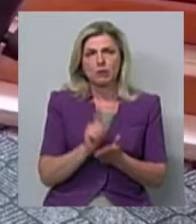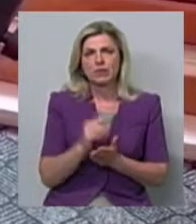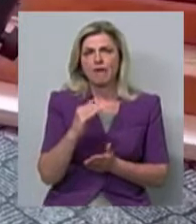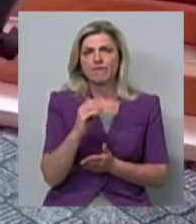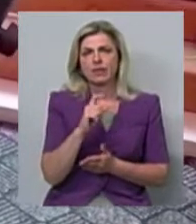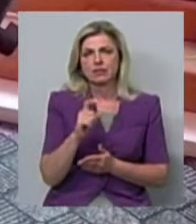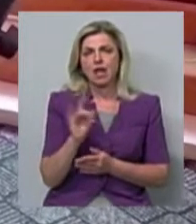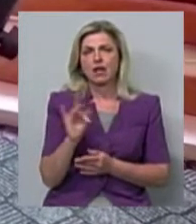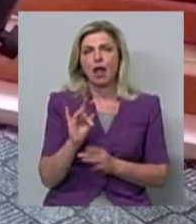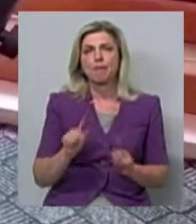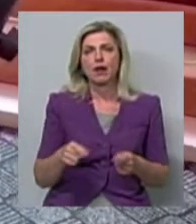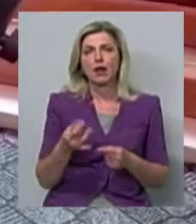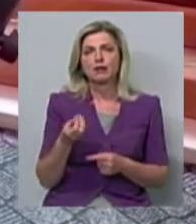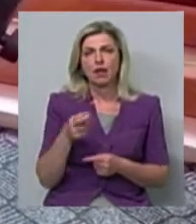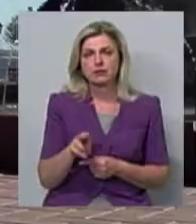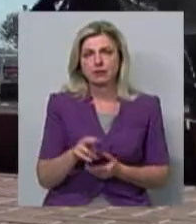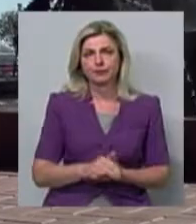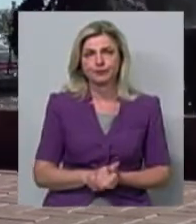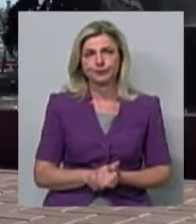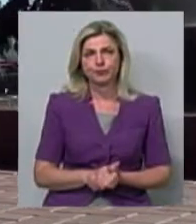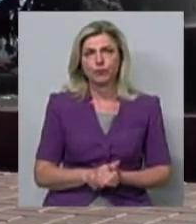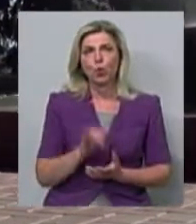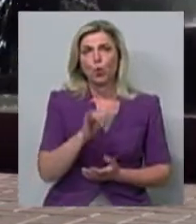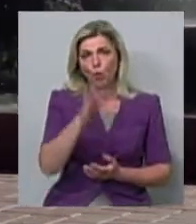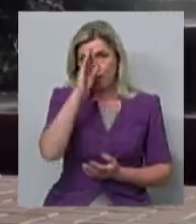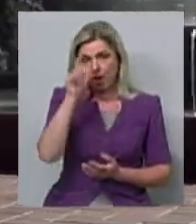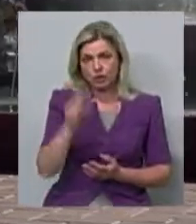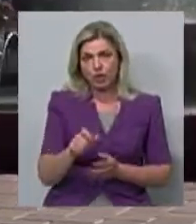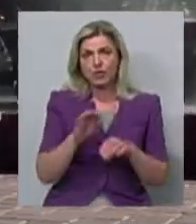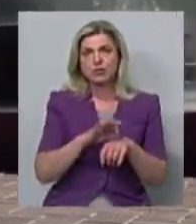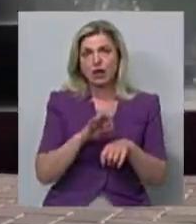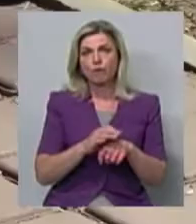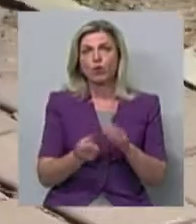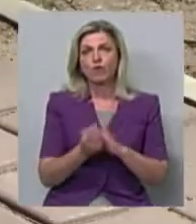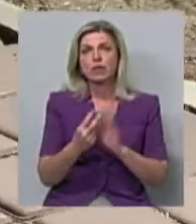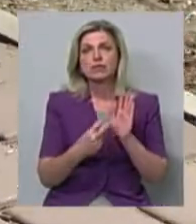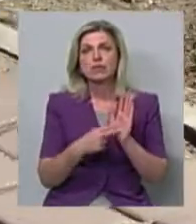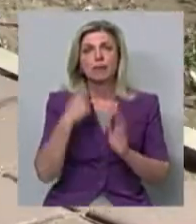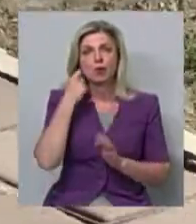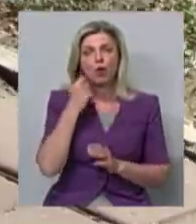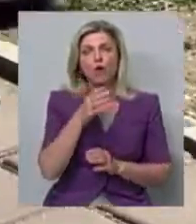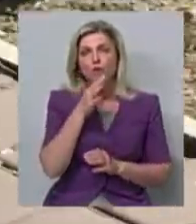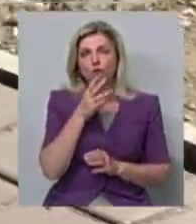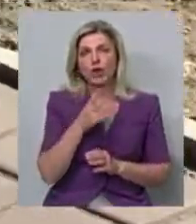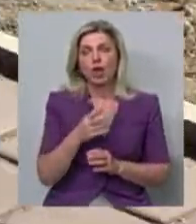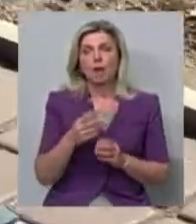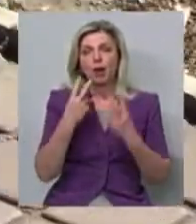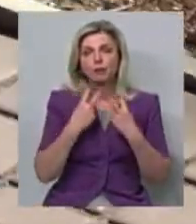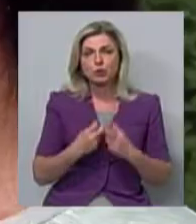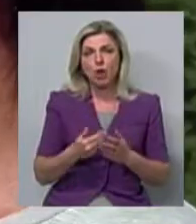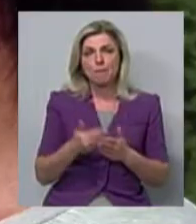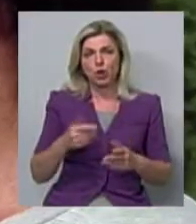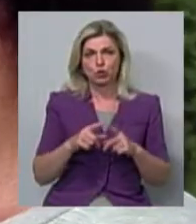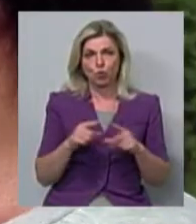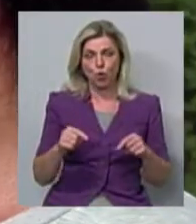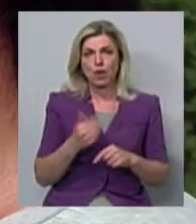перетворення м'язових волокон у жирові клітини. У Артема Трубецького захворювання виявили у 7 років під час медогляду перед школою. Мама хлопця